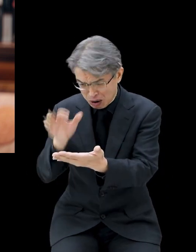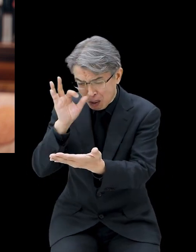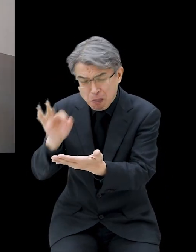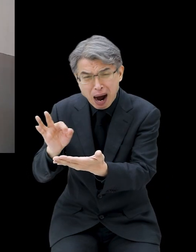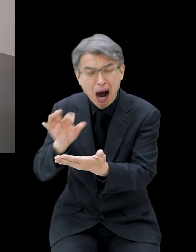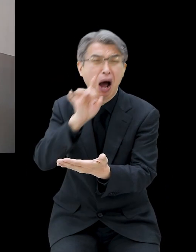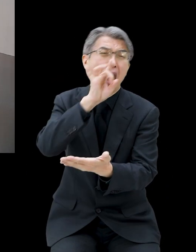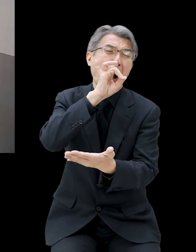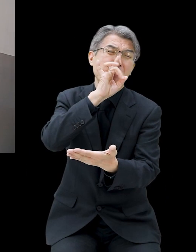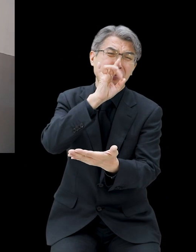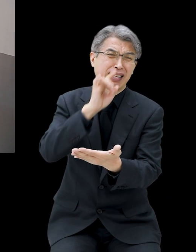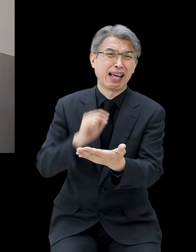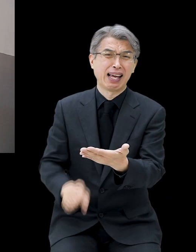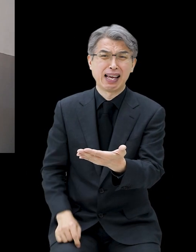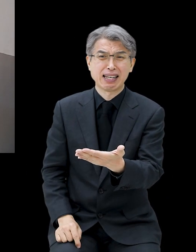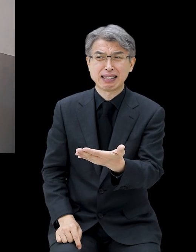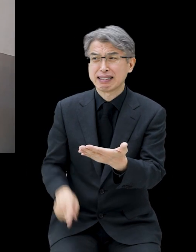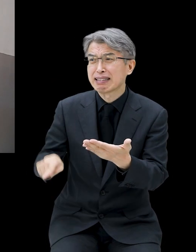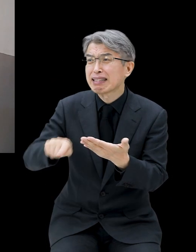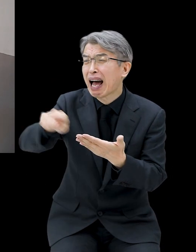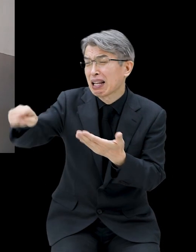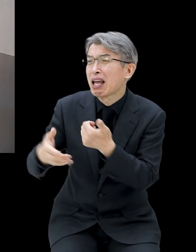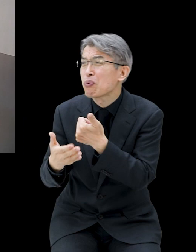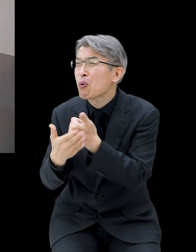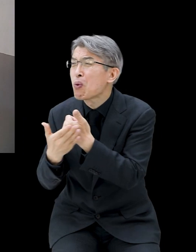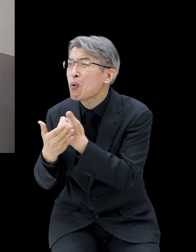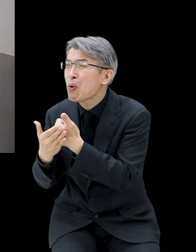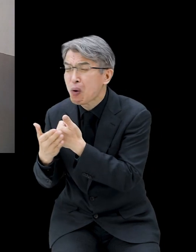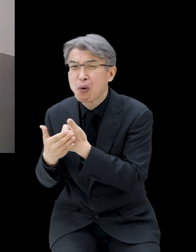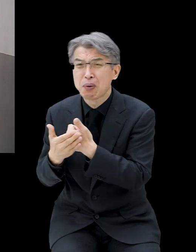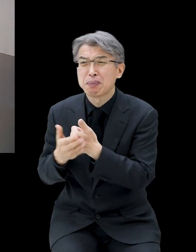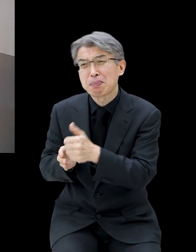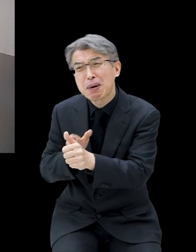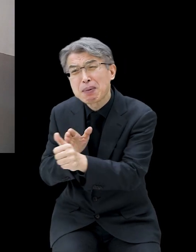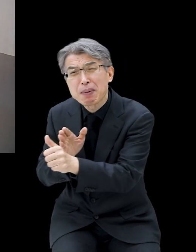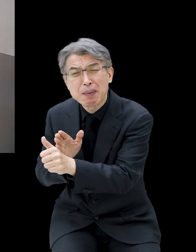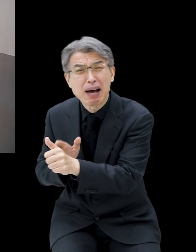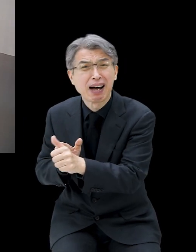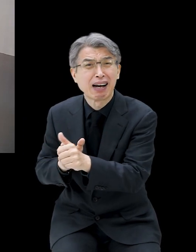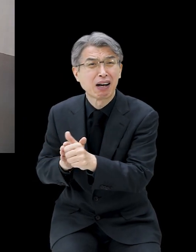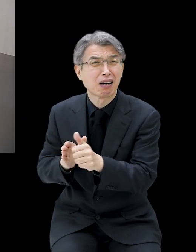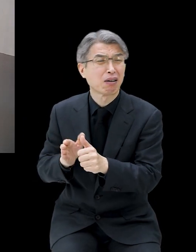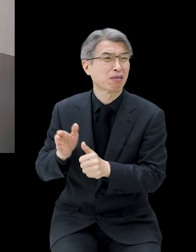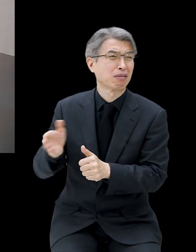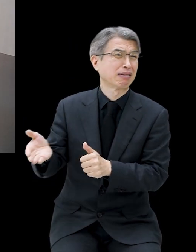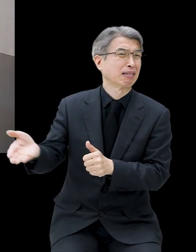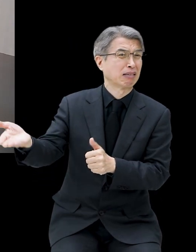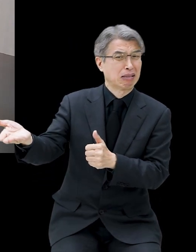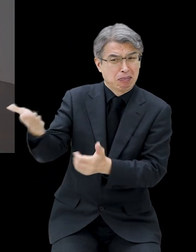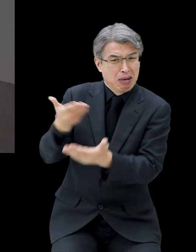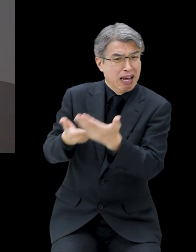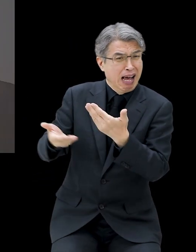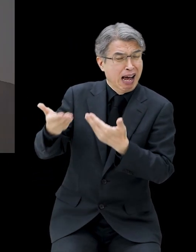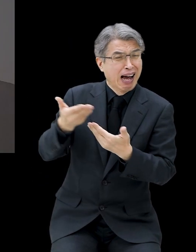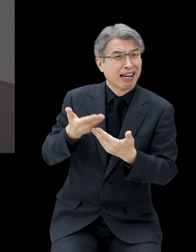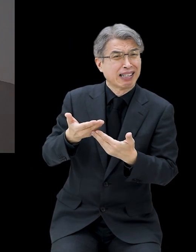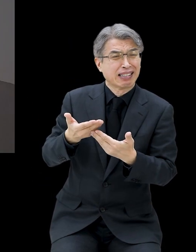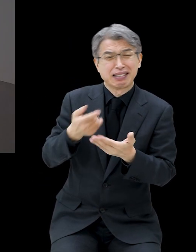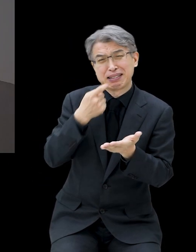때문에 주변 사람들에게 도움을 요청하고 이런 부분들이 많이 어려웠습니다.